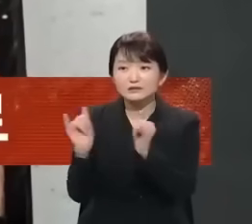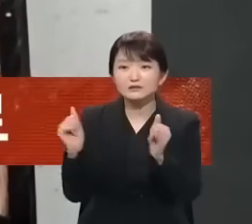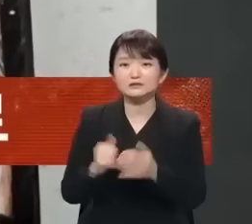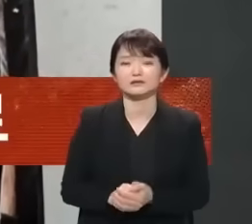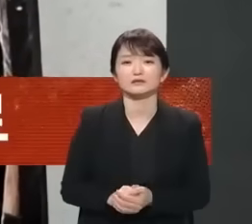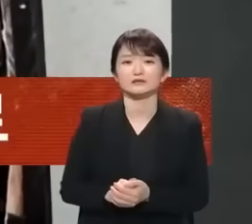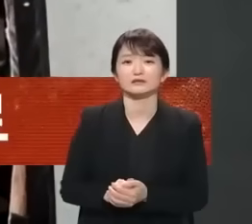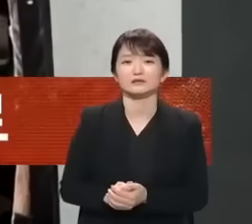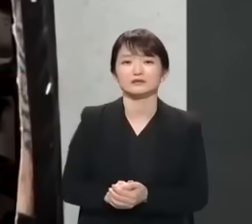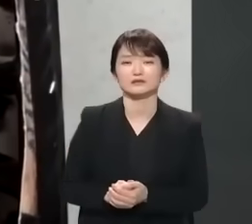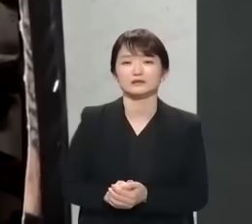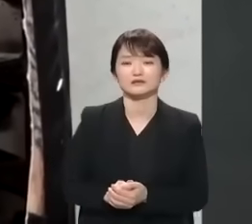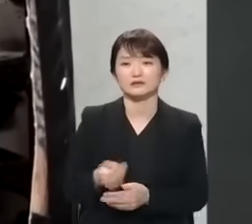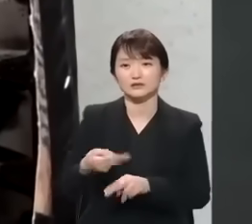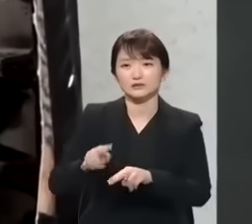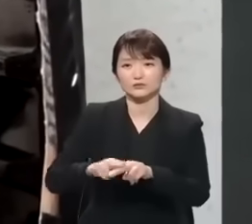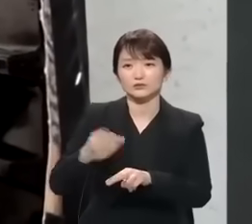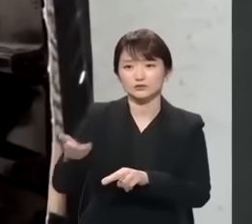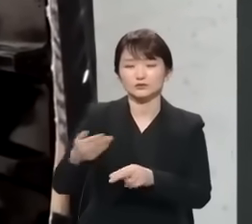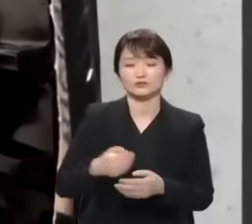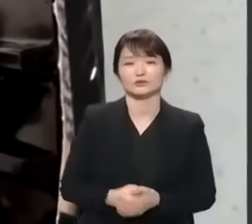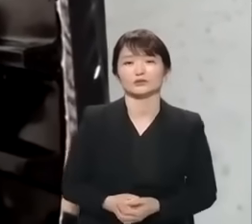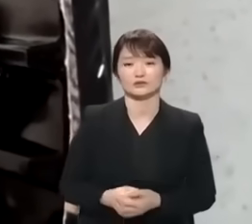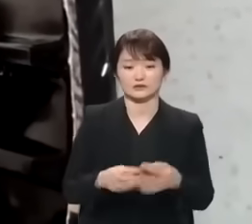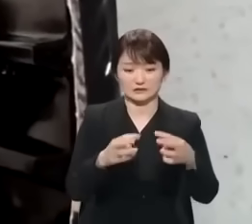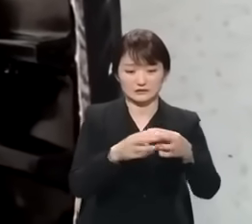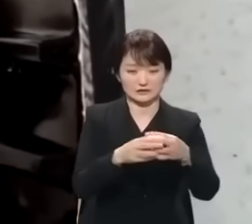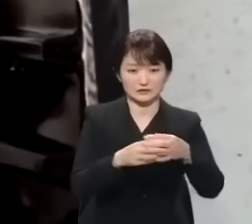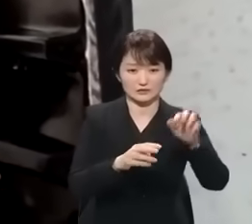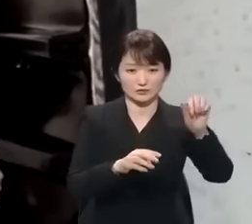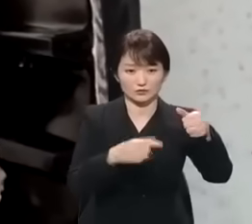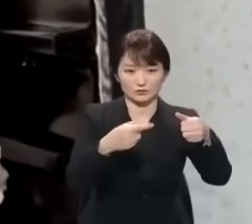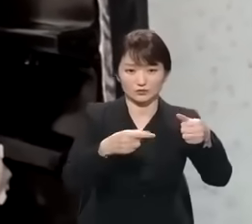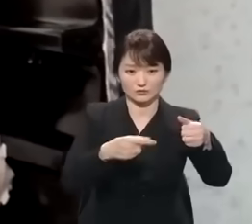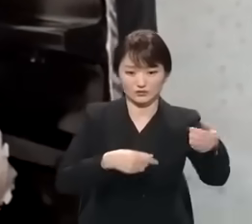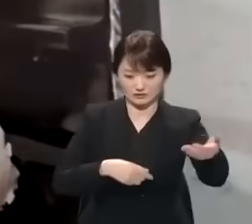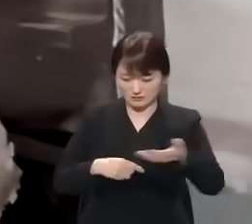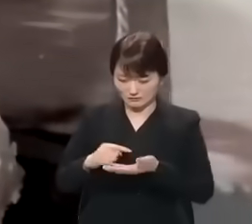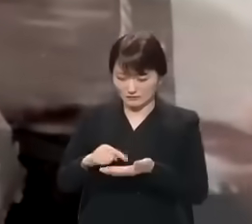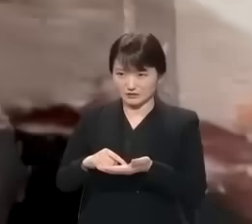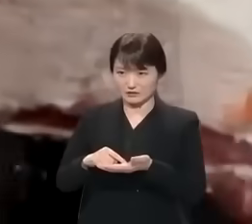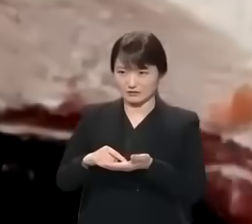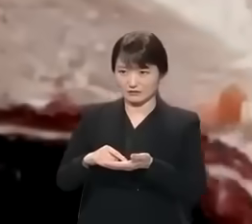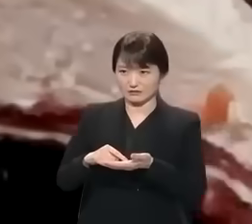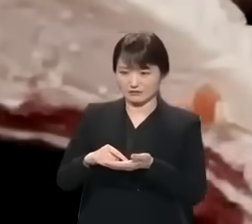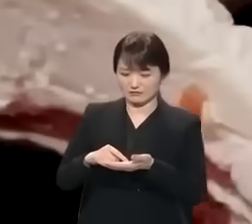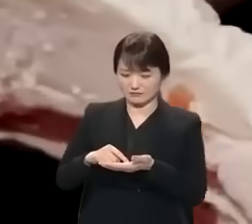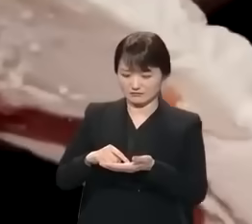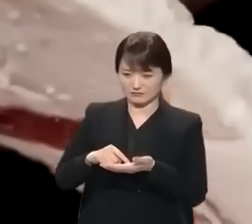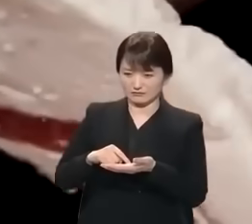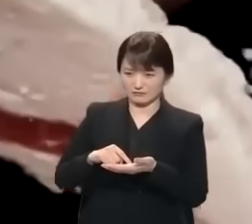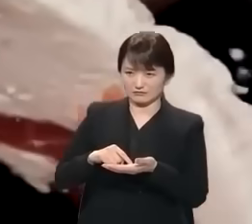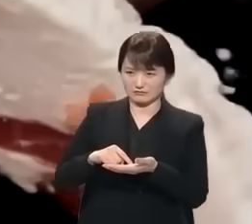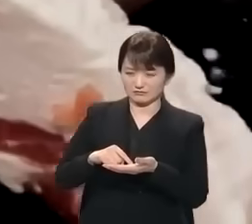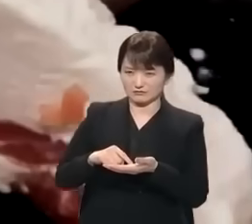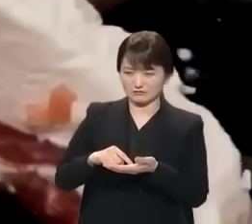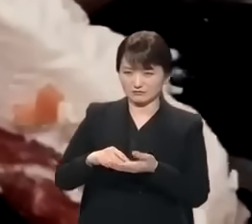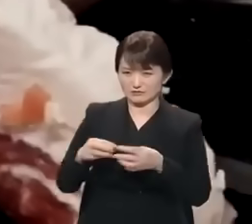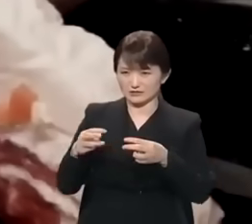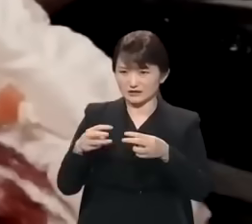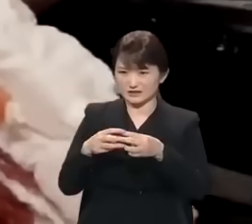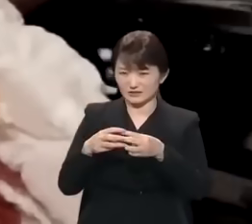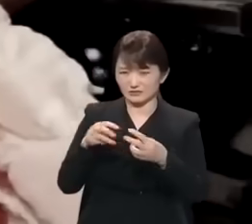품으로 삼겹살 500g 받았는데요이 목살 500g 받았는데 그게 삼겹살의 3분